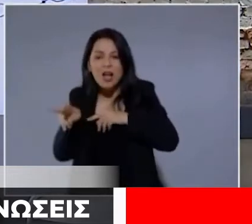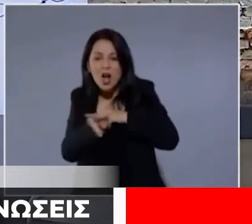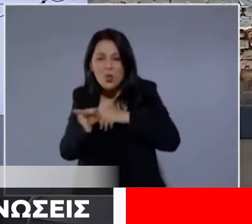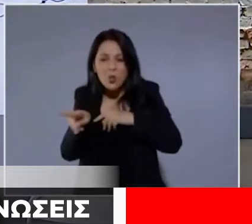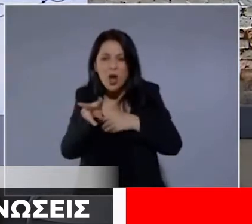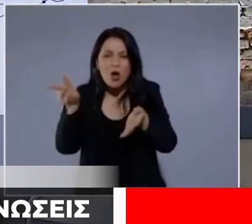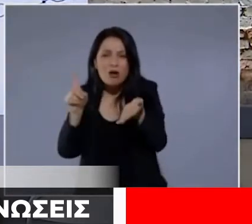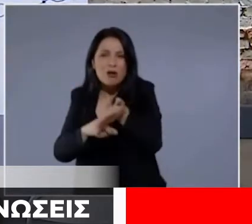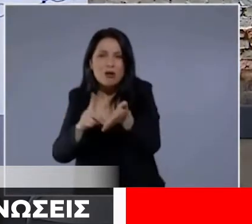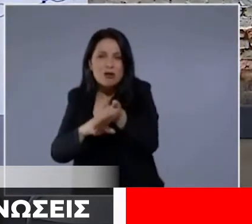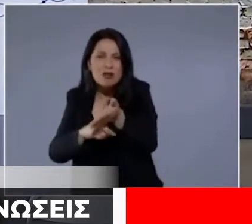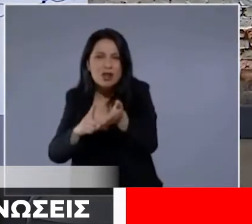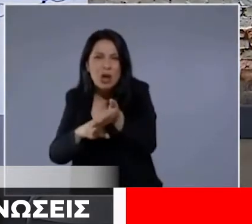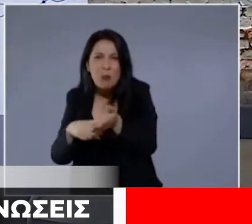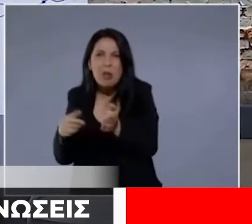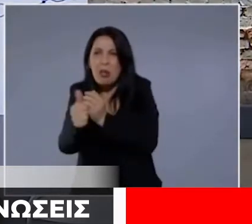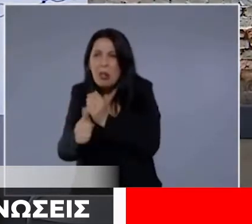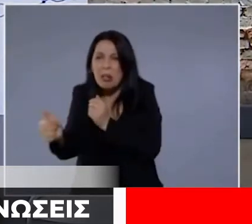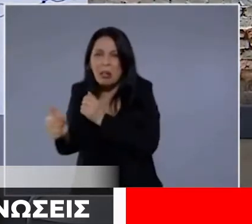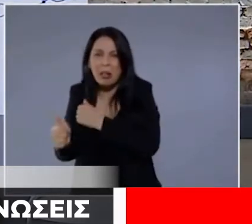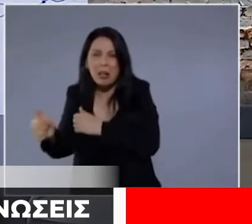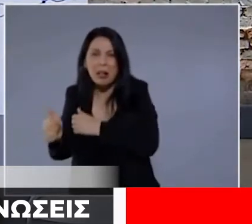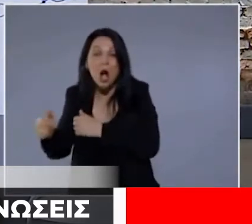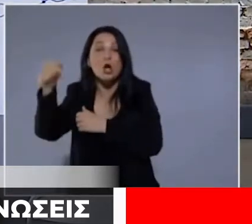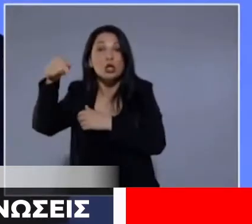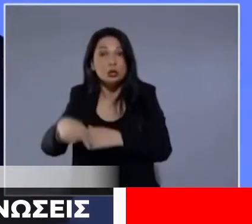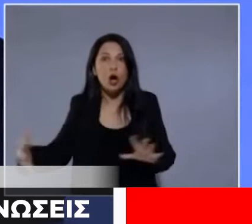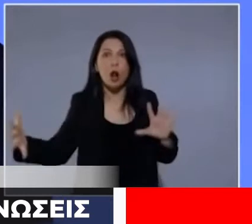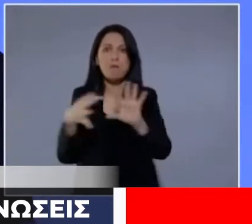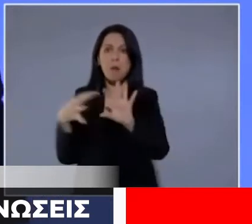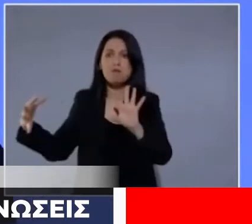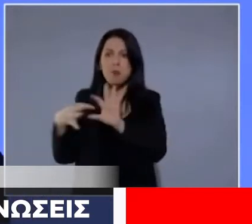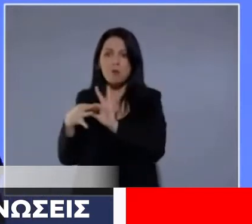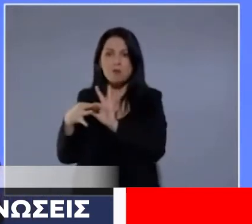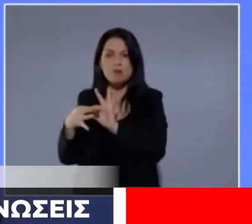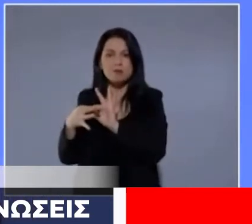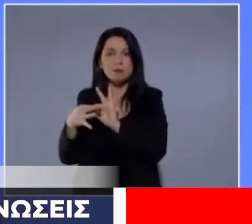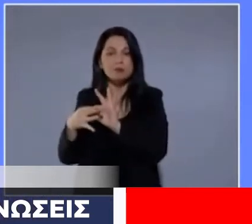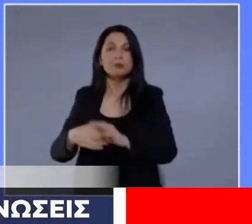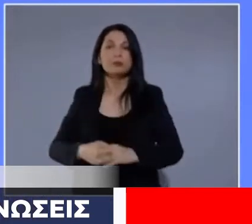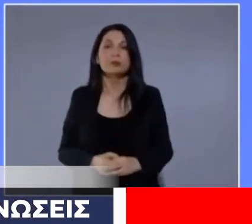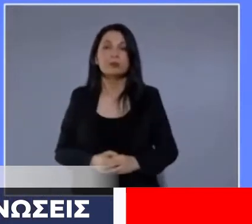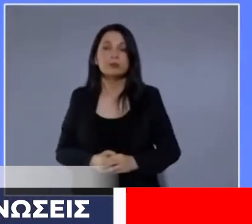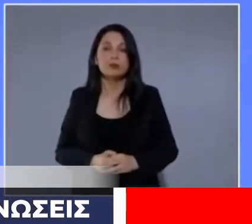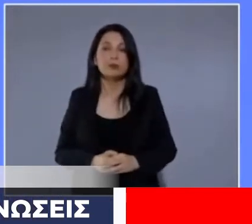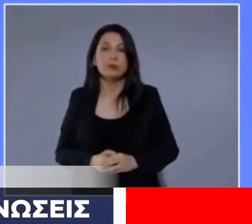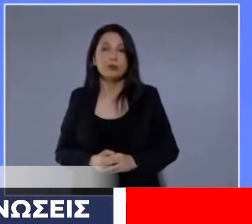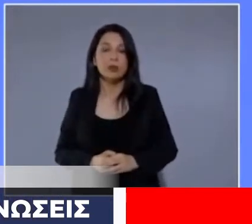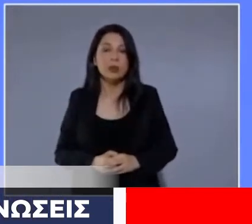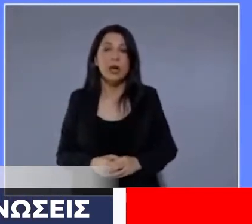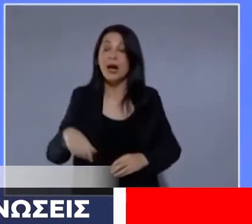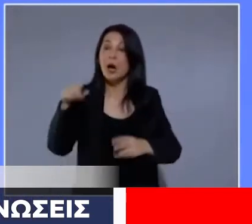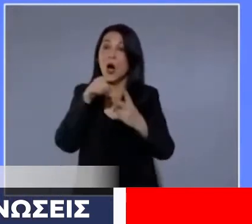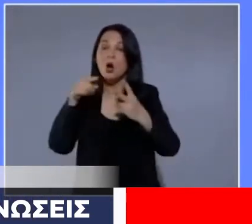μια ιδιότυπη απομόνωση. Και τα δύο έργα, όπως σας είπαμε και πριν, θα